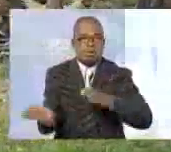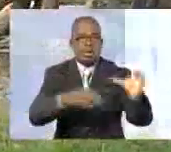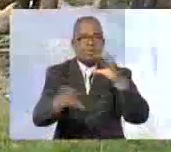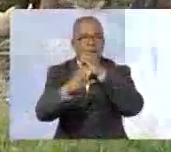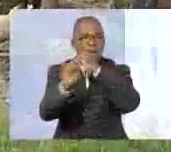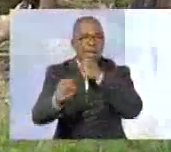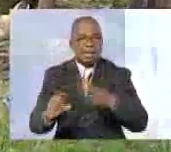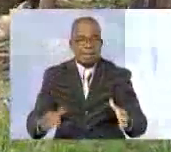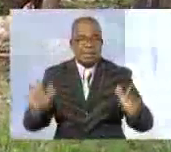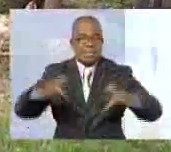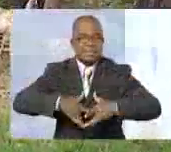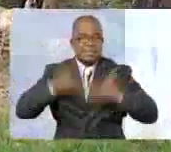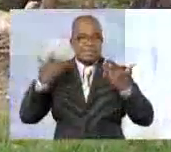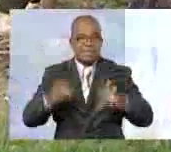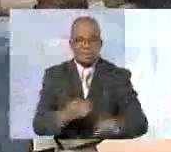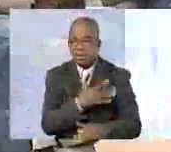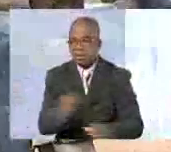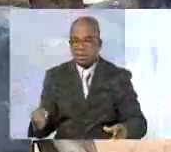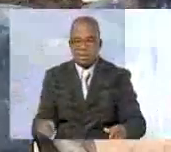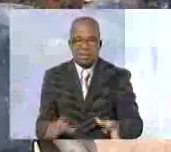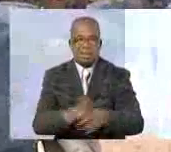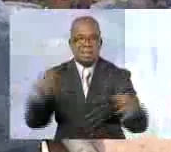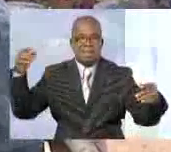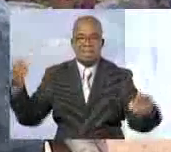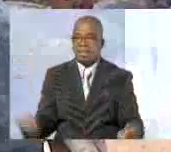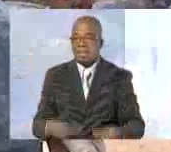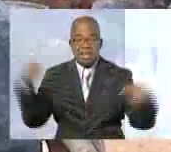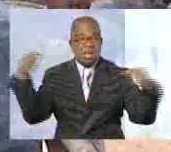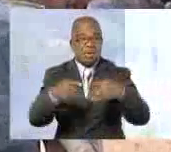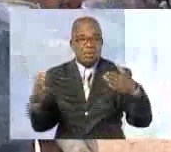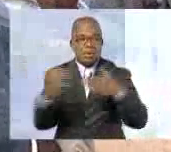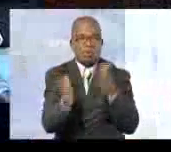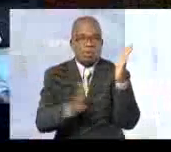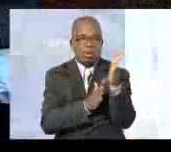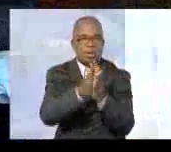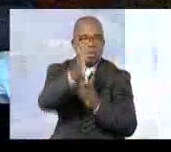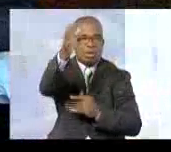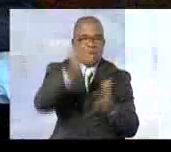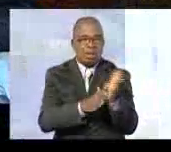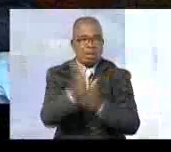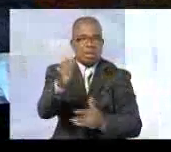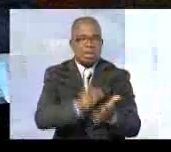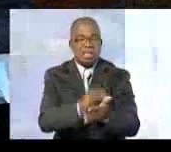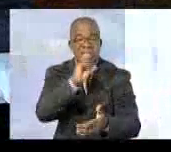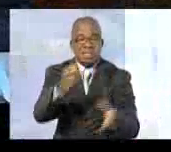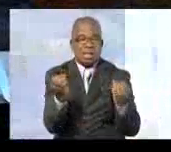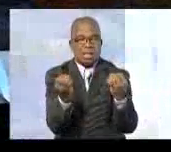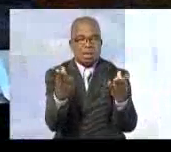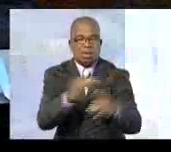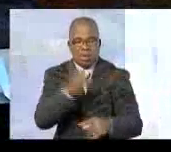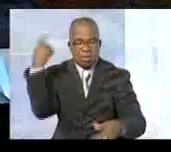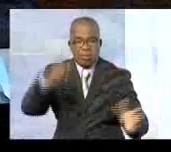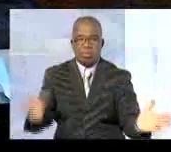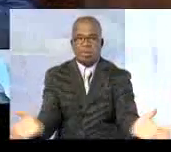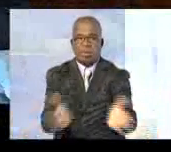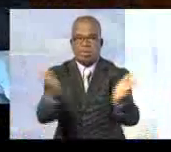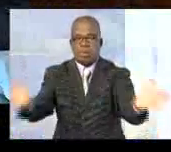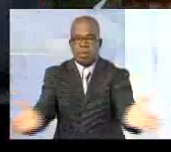les feux de brousse instituée par l'État de Côte d'Ivoire chaque année dans le mois de décembre est donc l'occasion pour exhorter les populations à